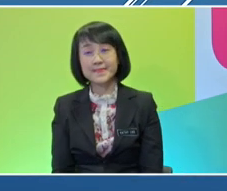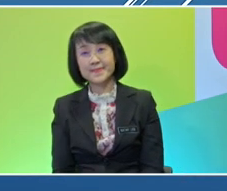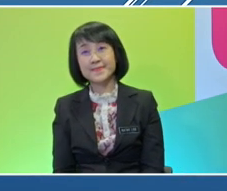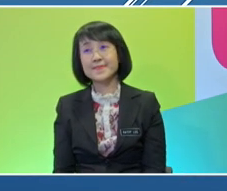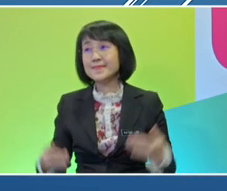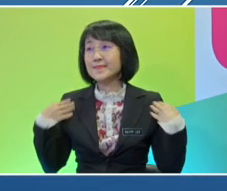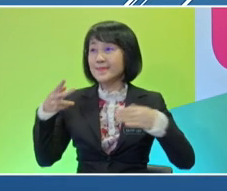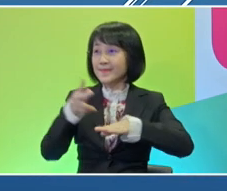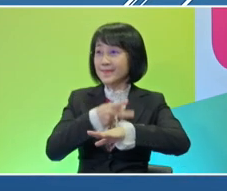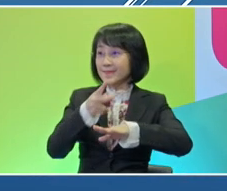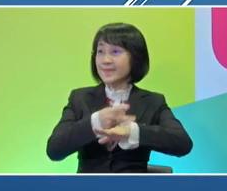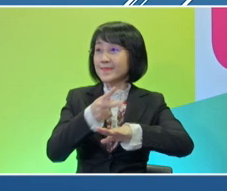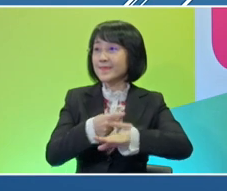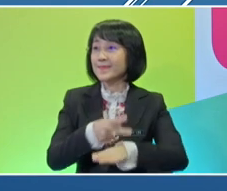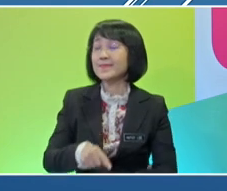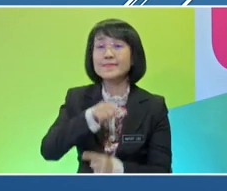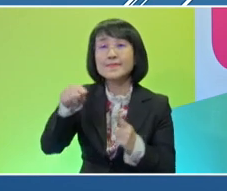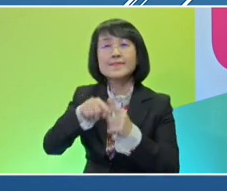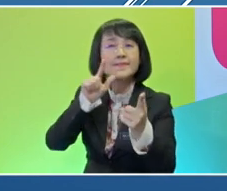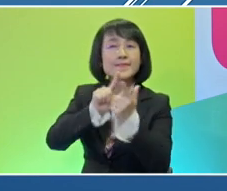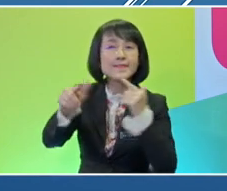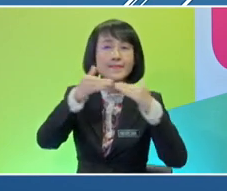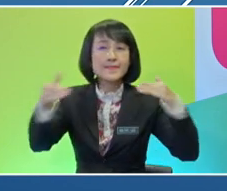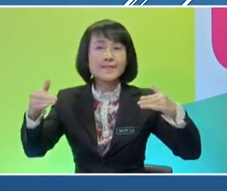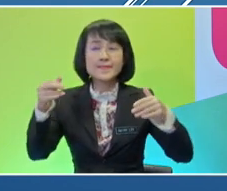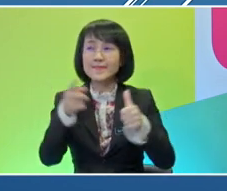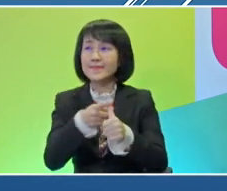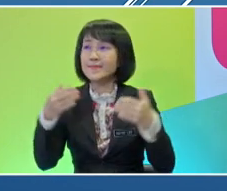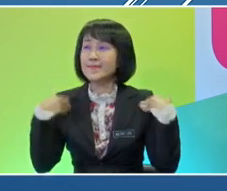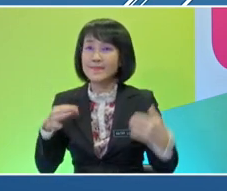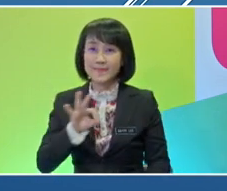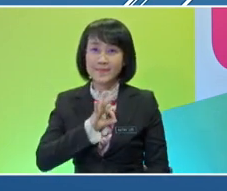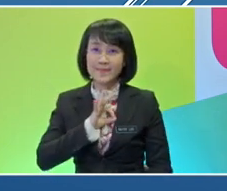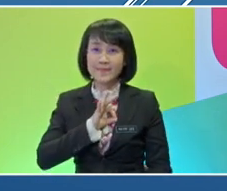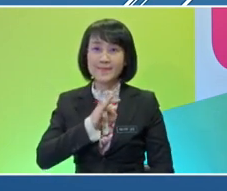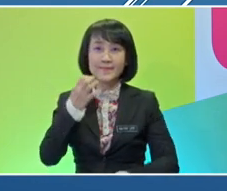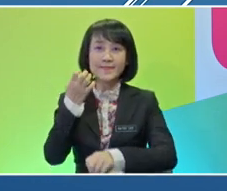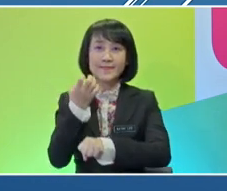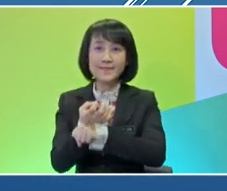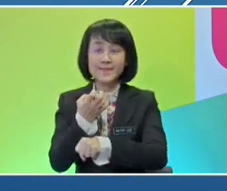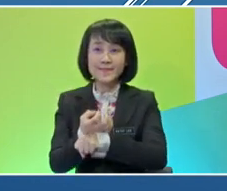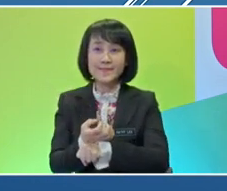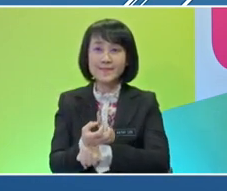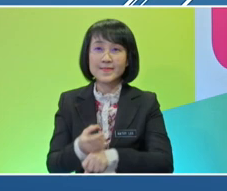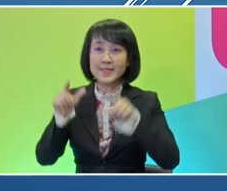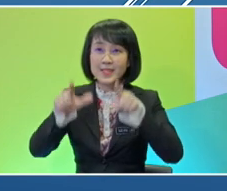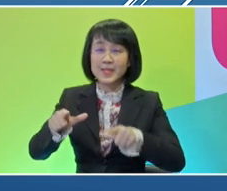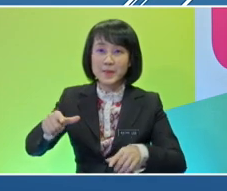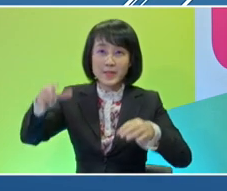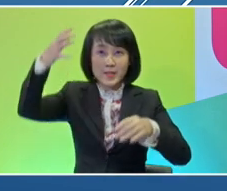Oh nampak bilang lulus tahap pertama ada butang keemasan dilekatkan pada topi mungkin